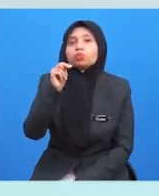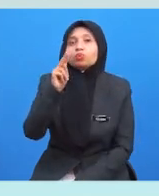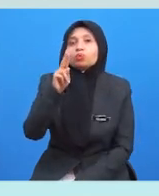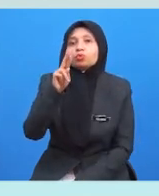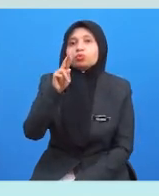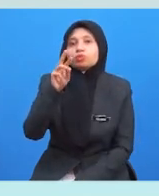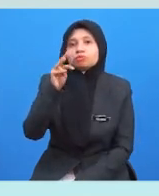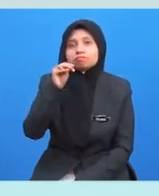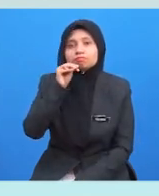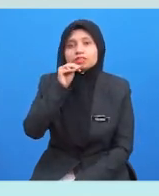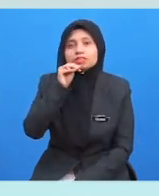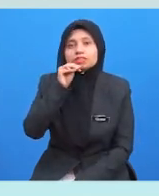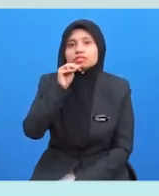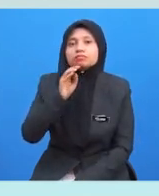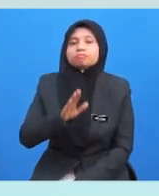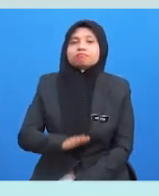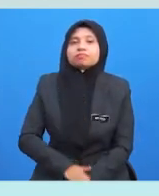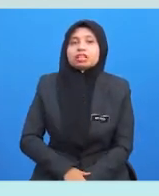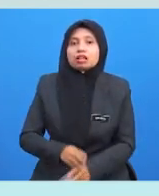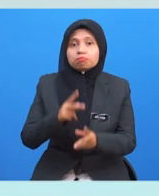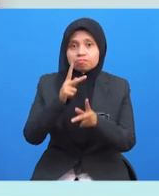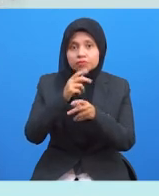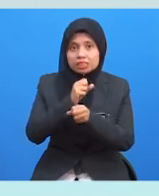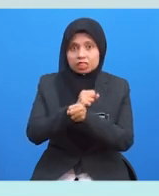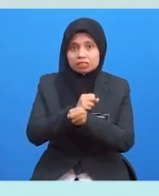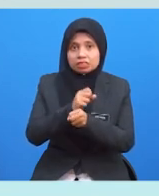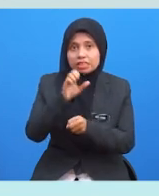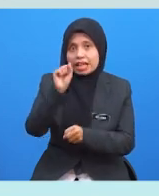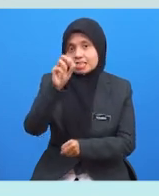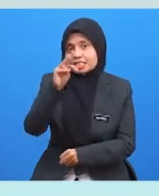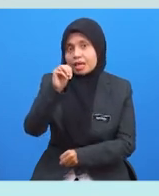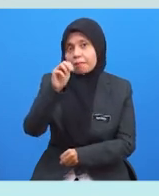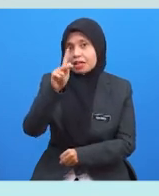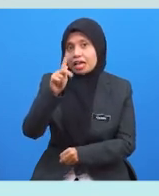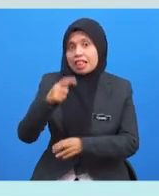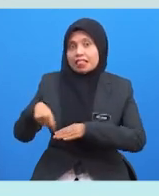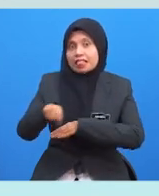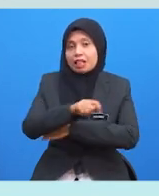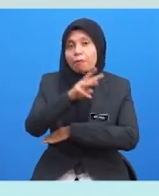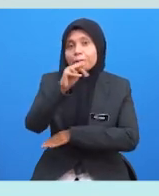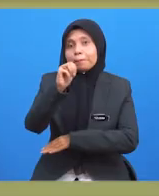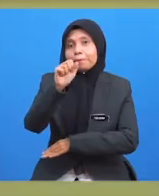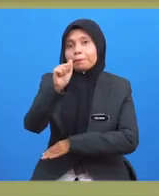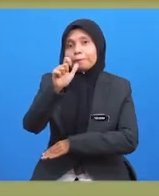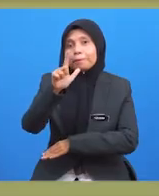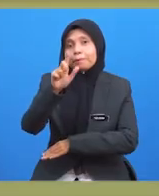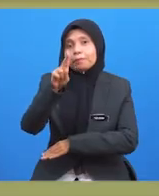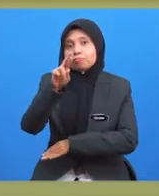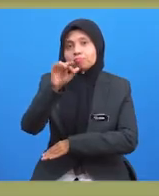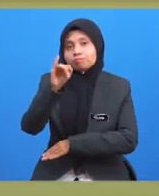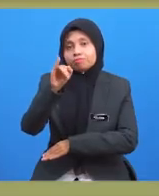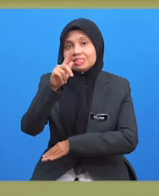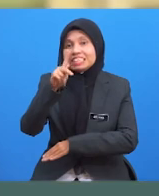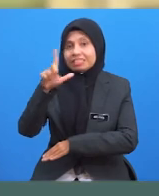binti Zali. Cikgu berkhidmat di SMK Taman Maluri, Kuala Lumpur. Pada episod